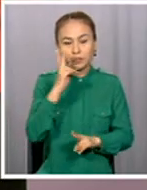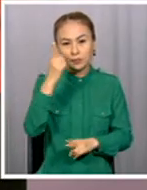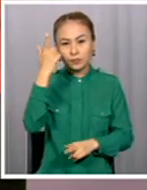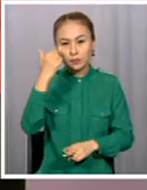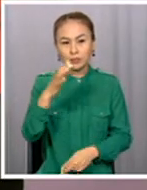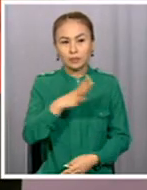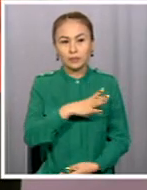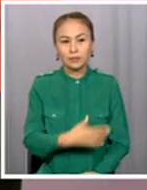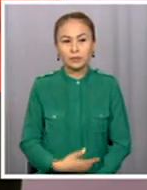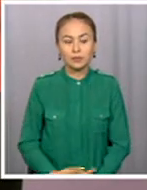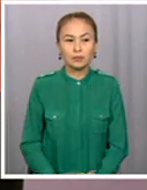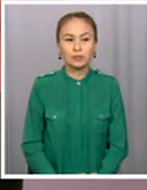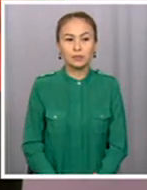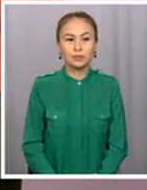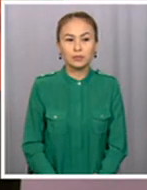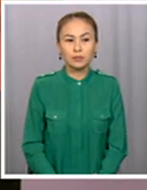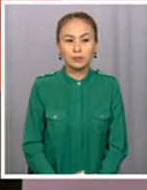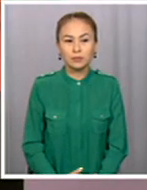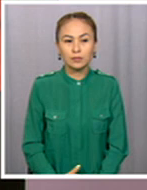білдіңдер.